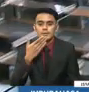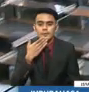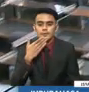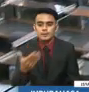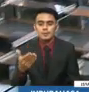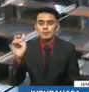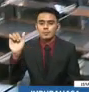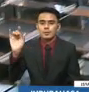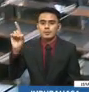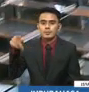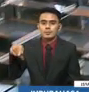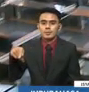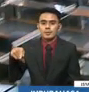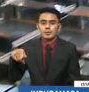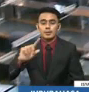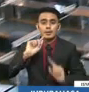Pertua.